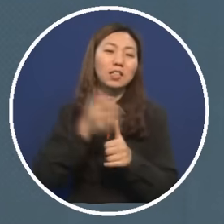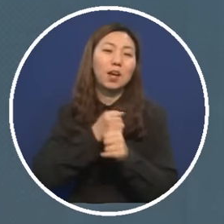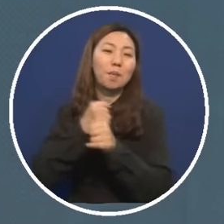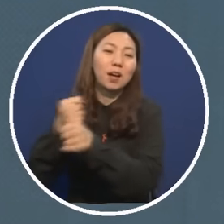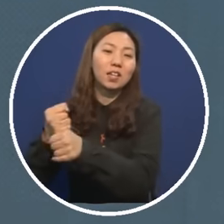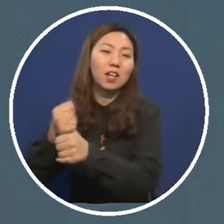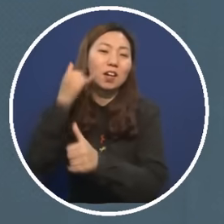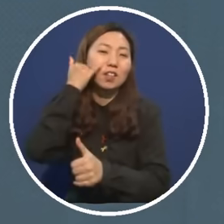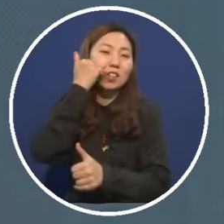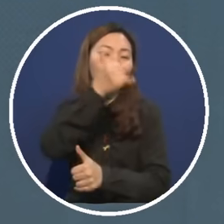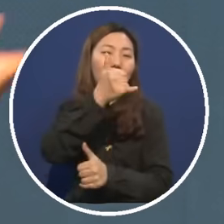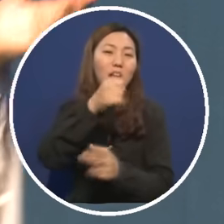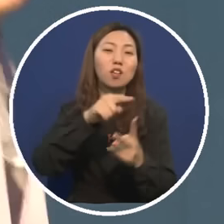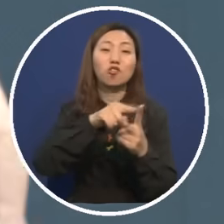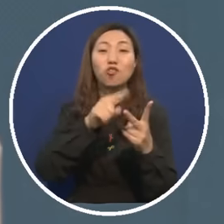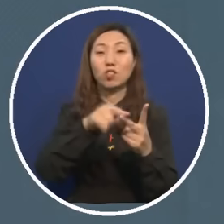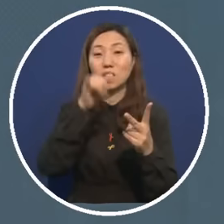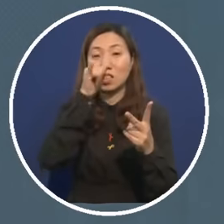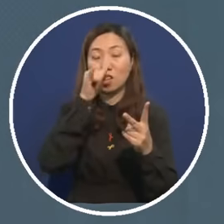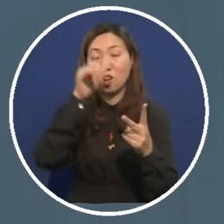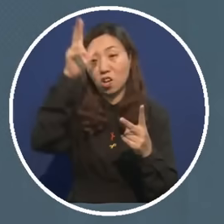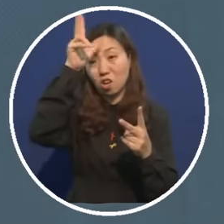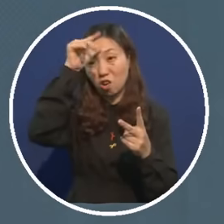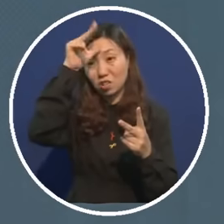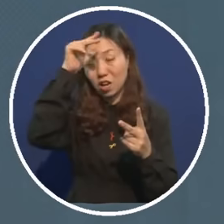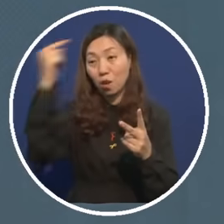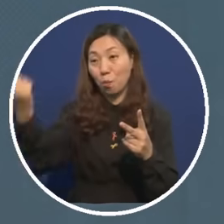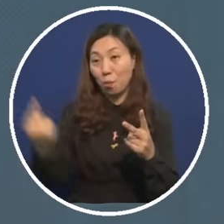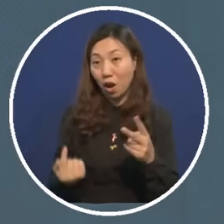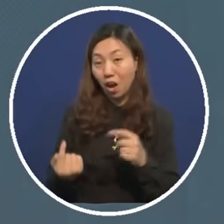잡아가세요. 이렇게 하면 돼요. 근데 경찰이 왔을 때